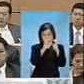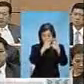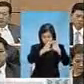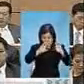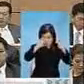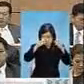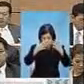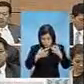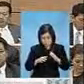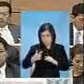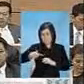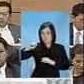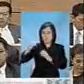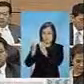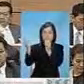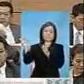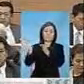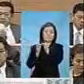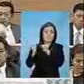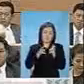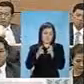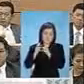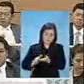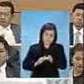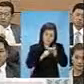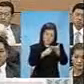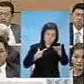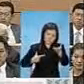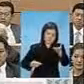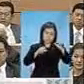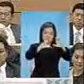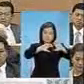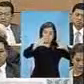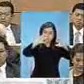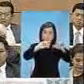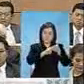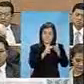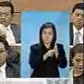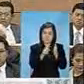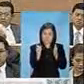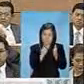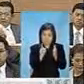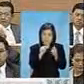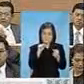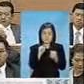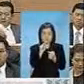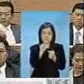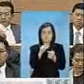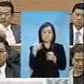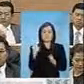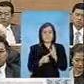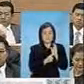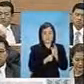ายว่าถ้ายื่นผ่านอัยการอย่างเดียวเป็นการตัดสิทธิประชาชนมันก็มีมาตราตัวอย่